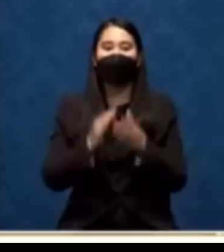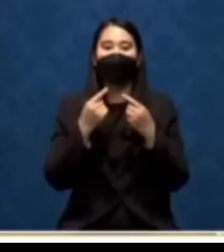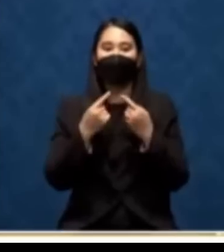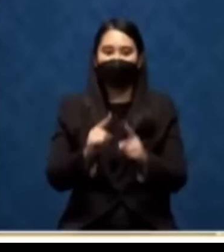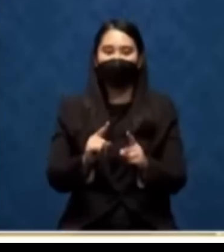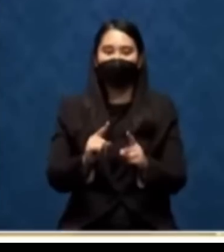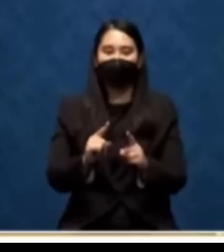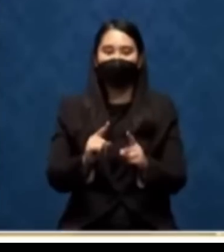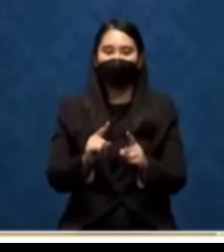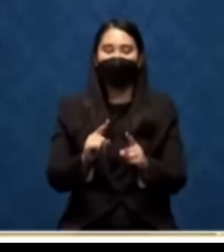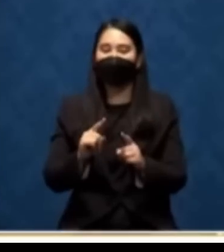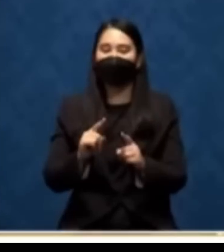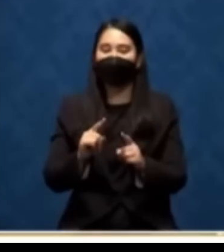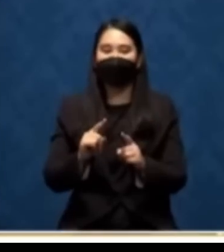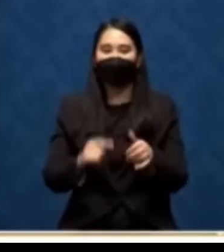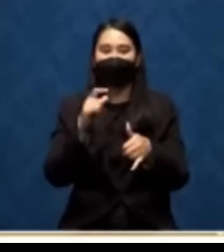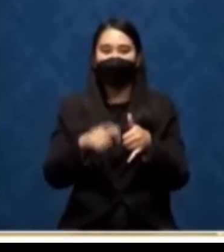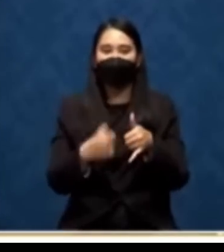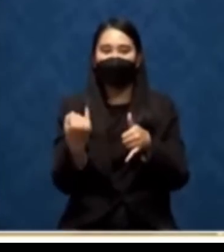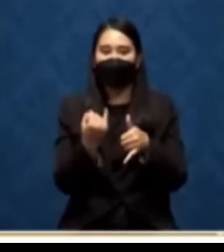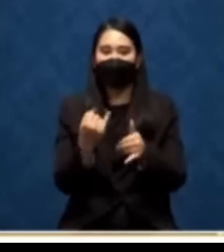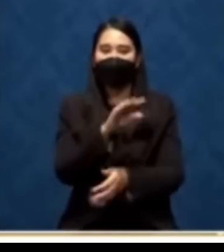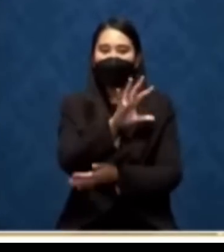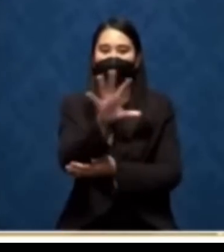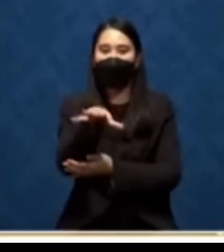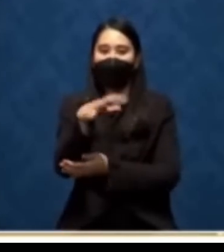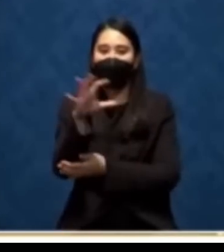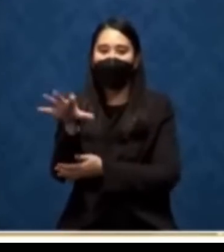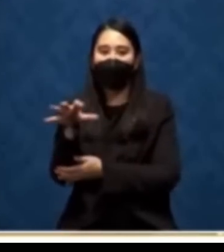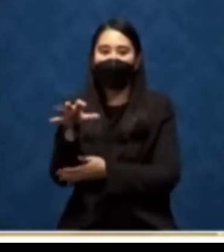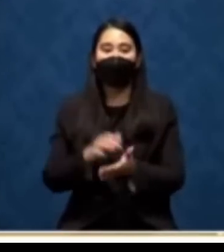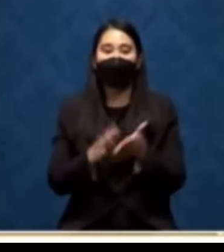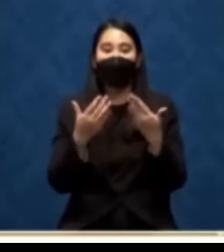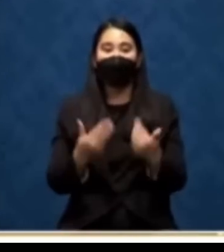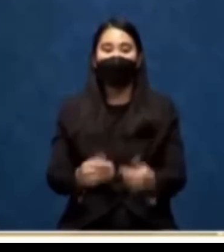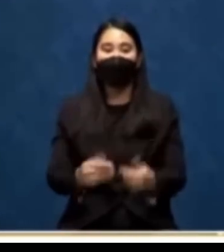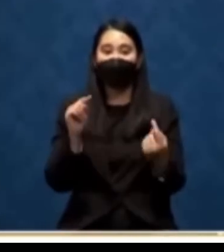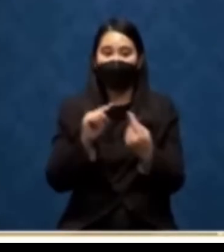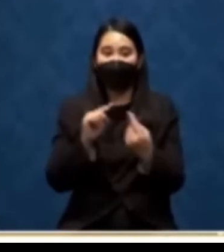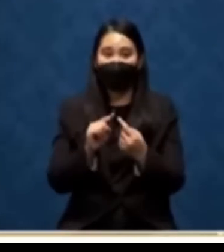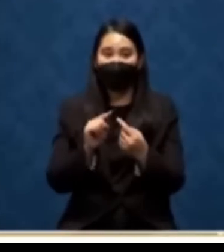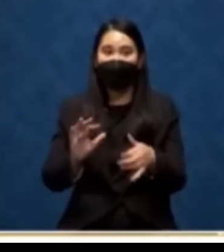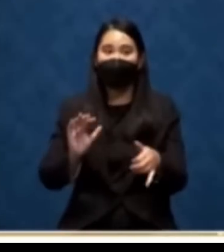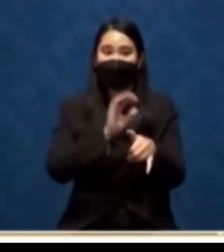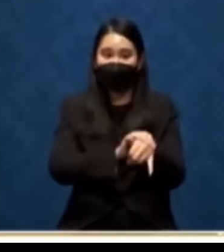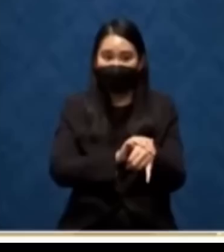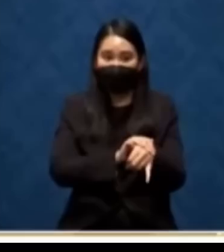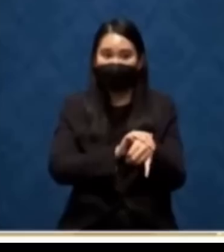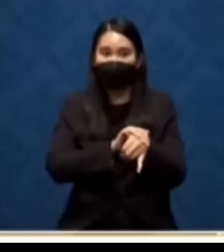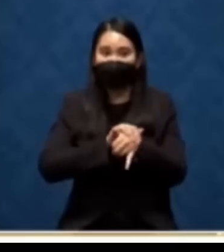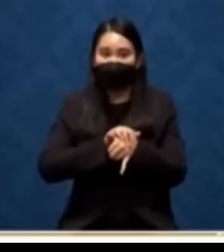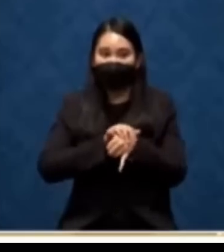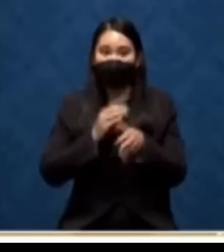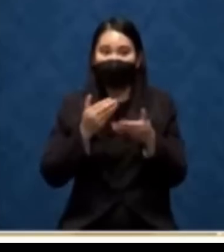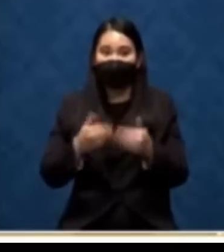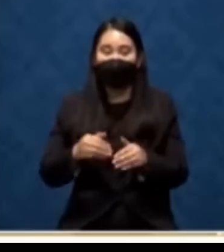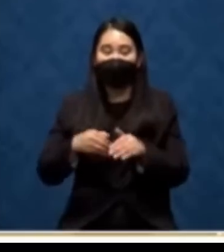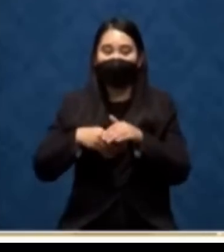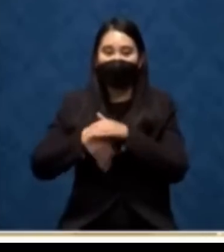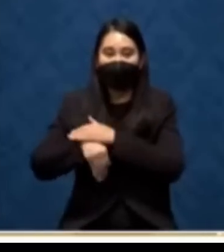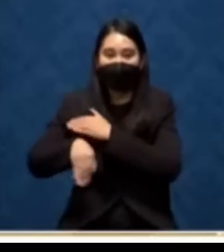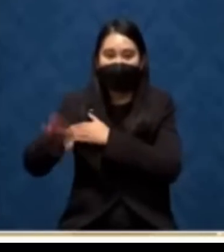มิจฉาชีพหลอกลวงต้มตุ๋นผู้อื่นขนาดว่าถูกจับแล้วก็ยังหาทางปลอมตัวหล